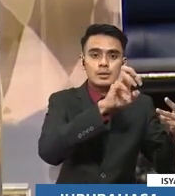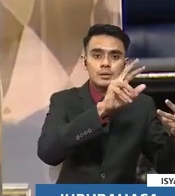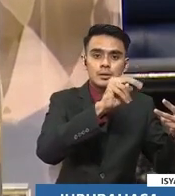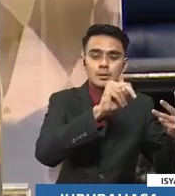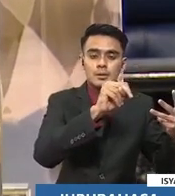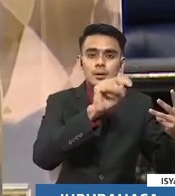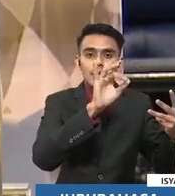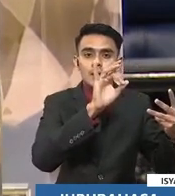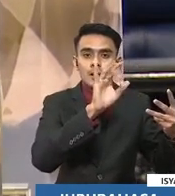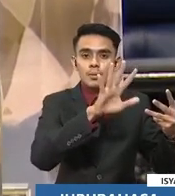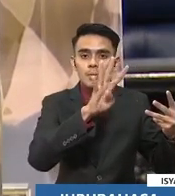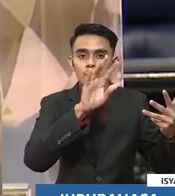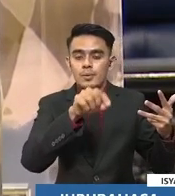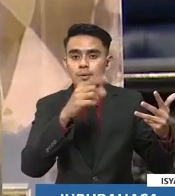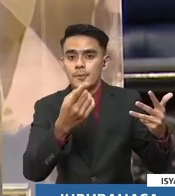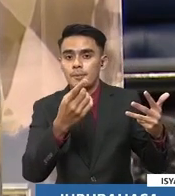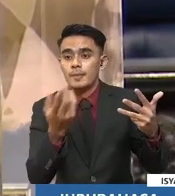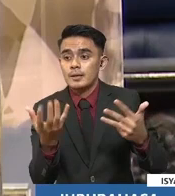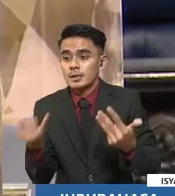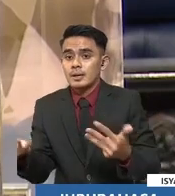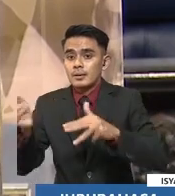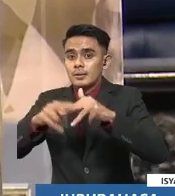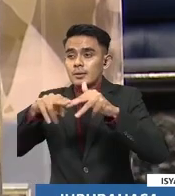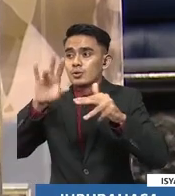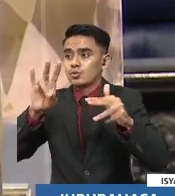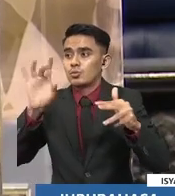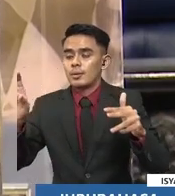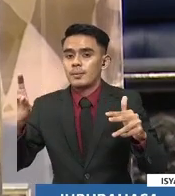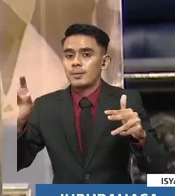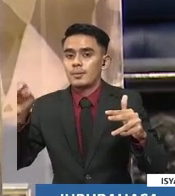Serian 54.27%, 70% yang meningkat kepada